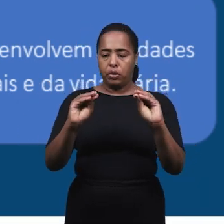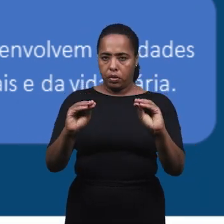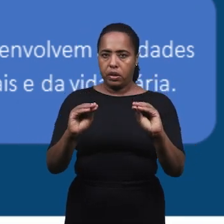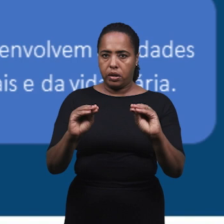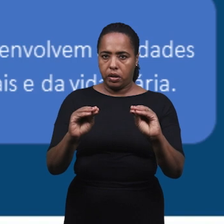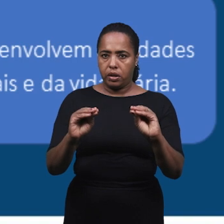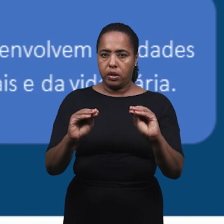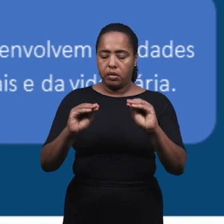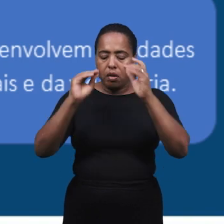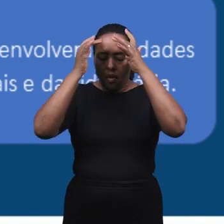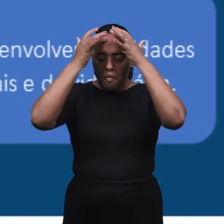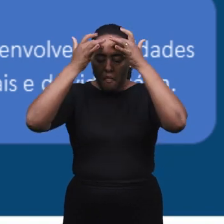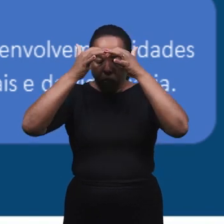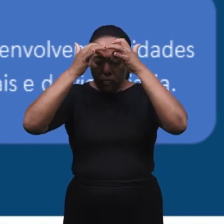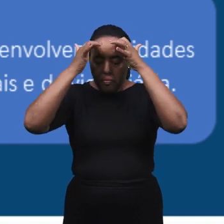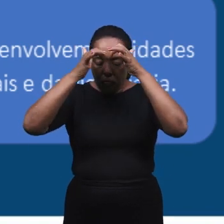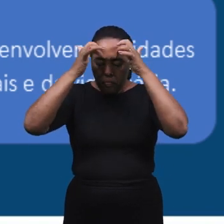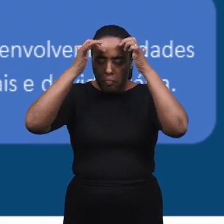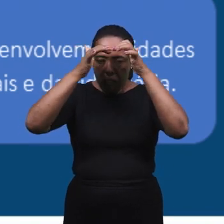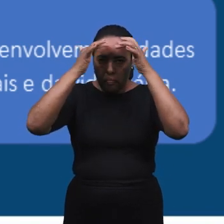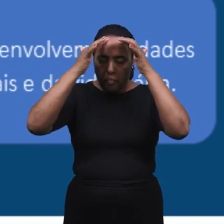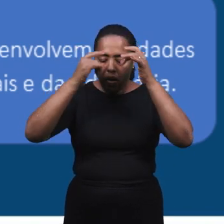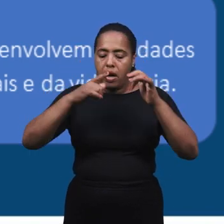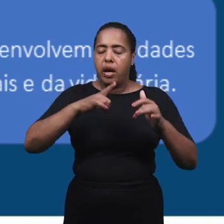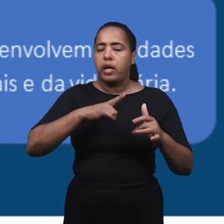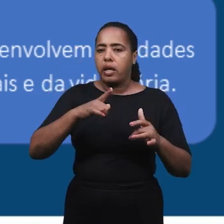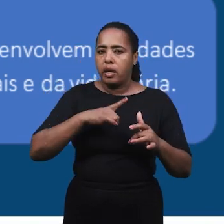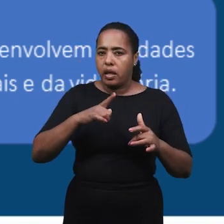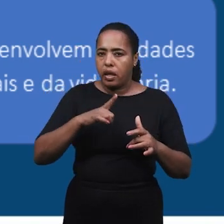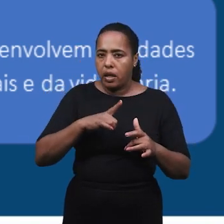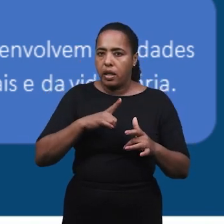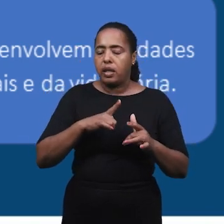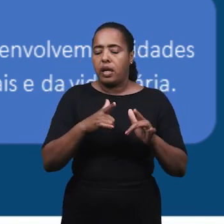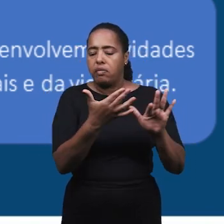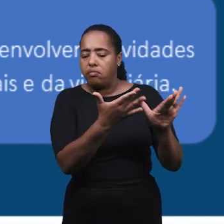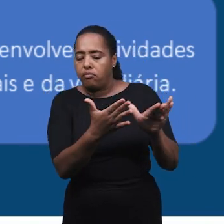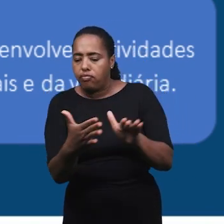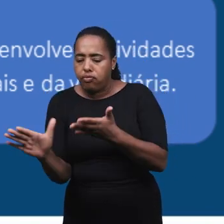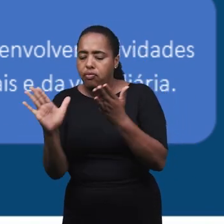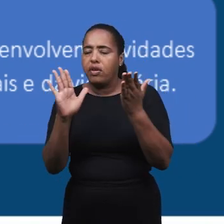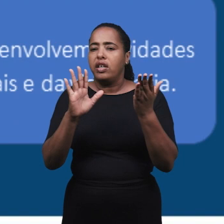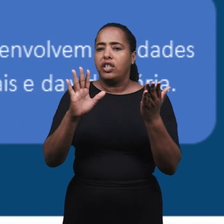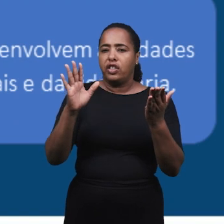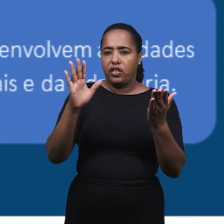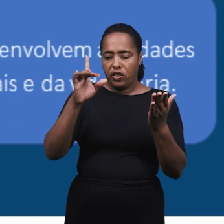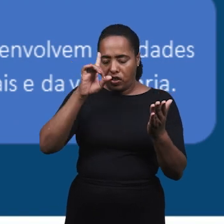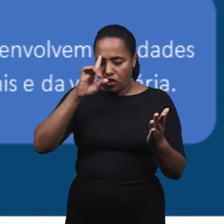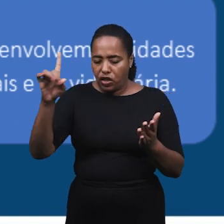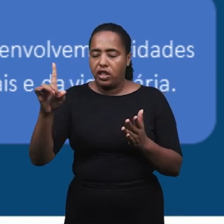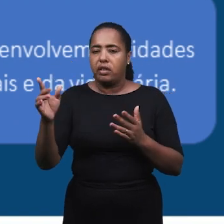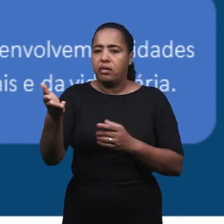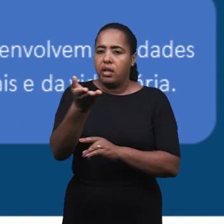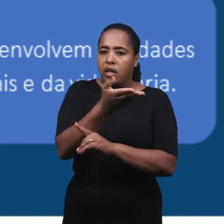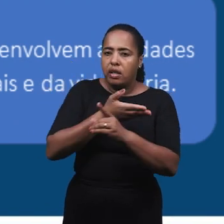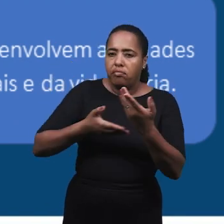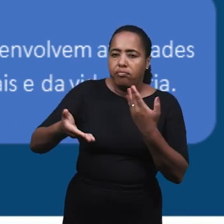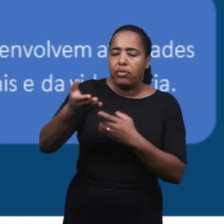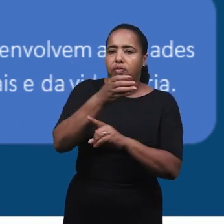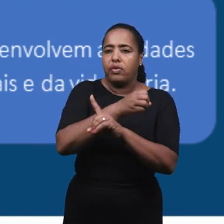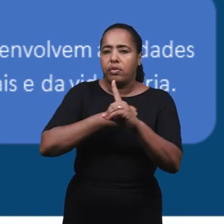perturbation d'un préjudice précoce dans l'activité du